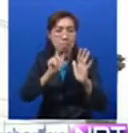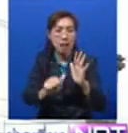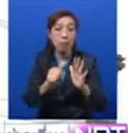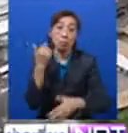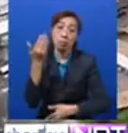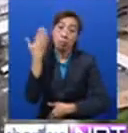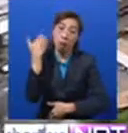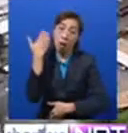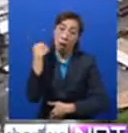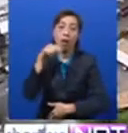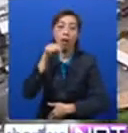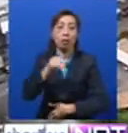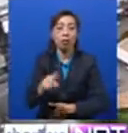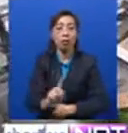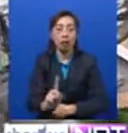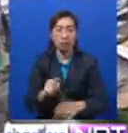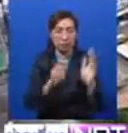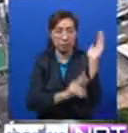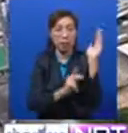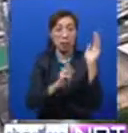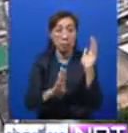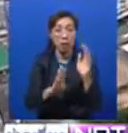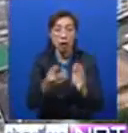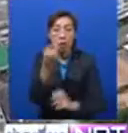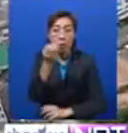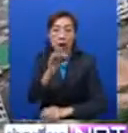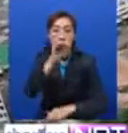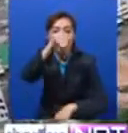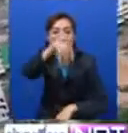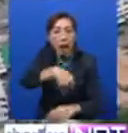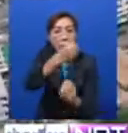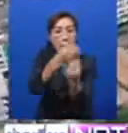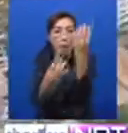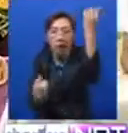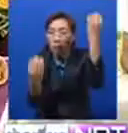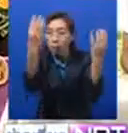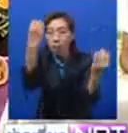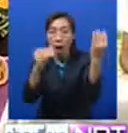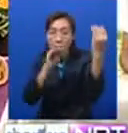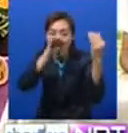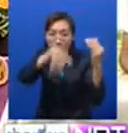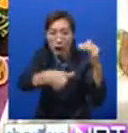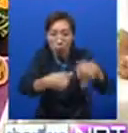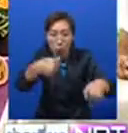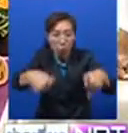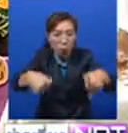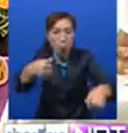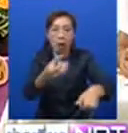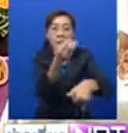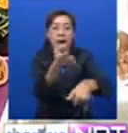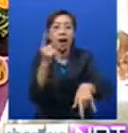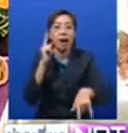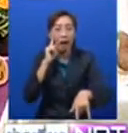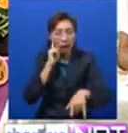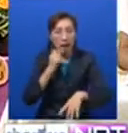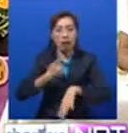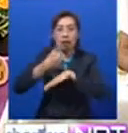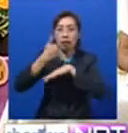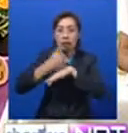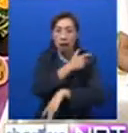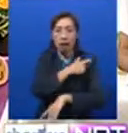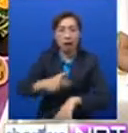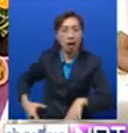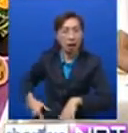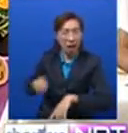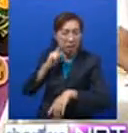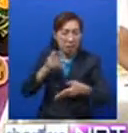ระบี่ถือว่าเป็นแหล่งที่อยู่อาศัยของช้างป่านะคะพระเจ้าพระยานครศรีธรรมราชได้เป็นคนส่งตั้งพระเนียด